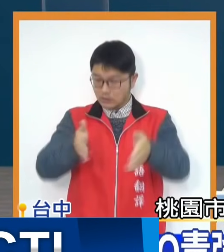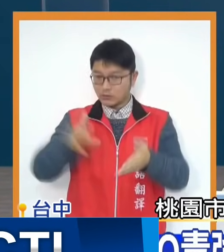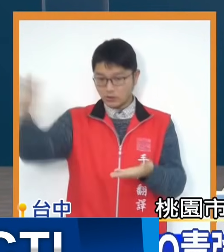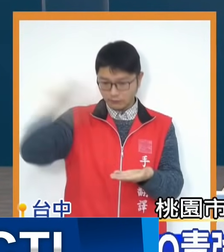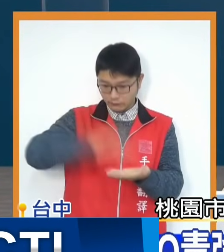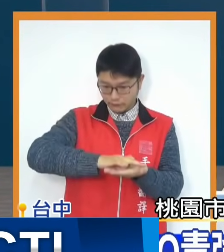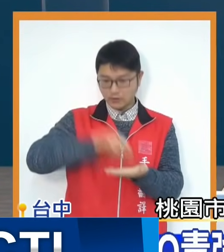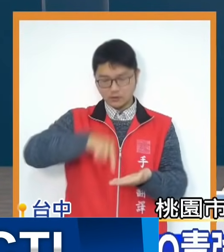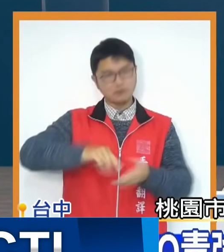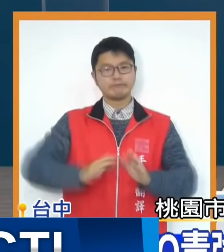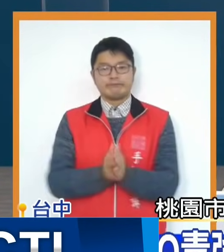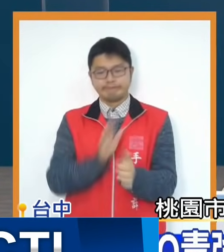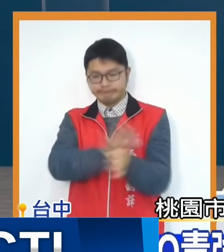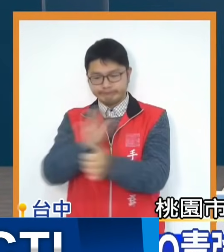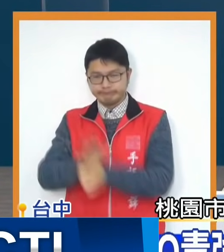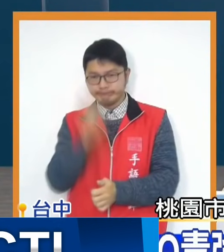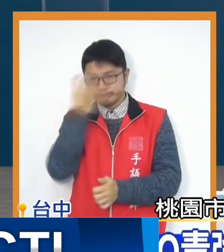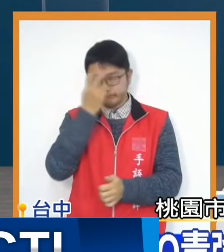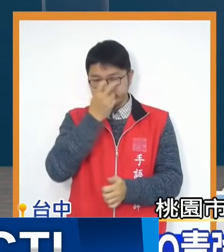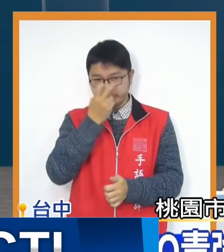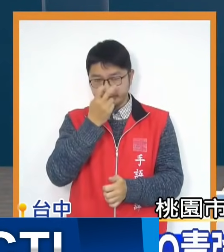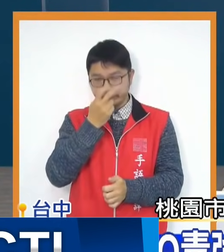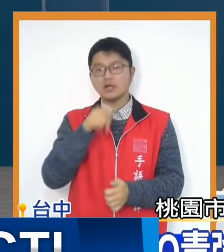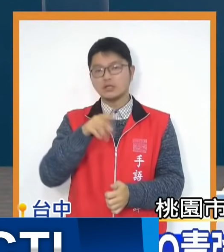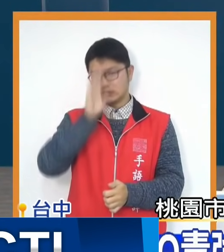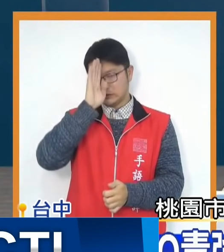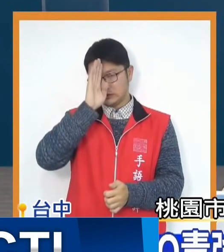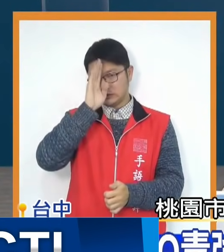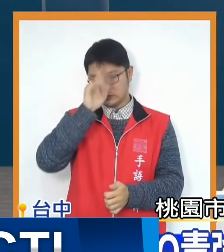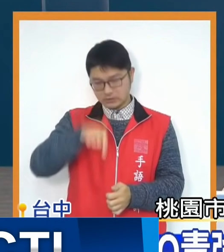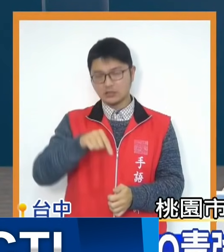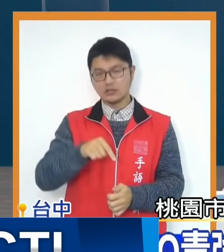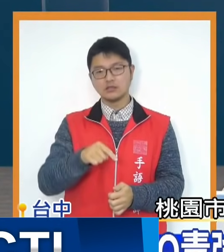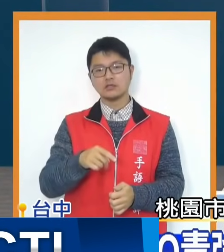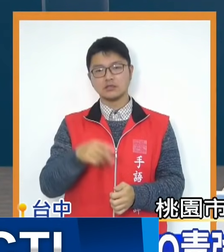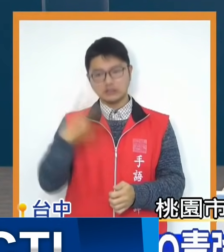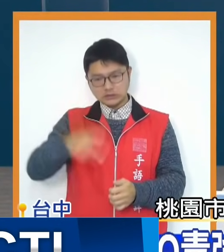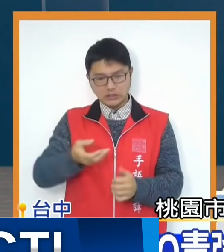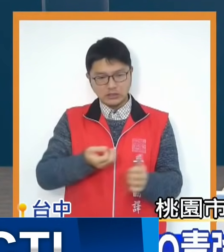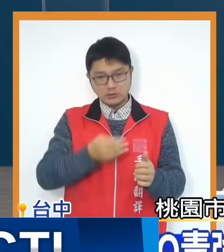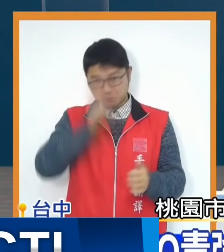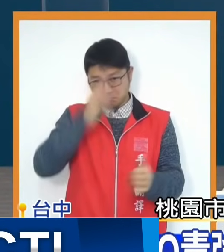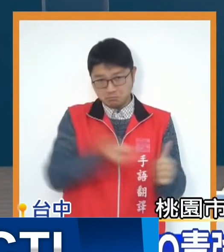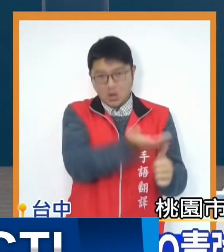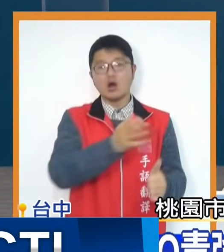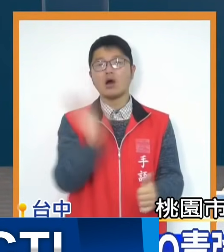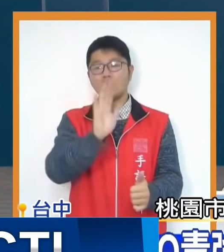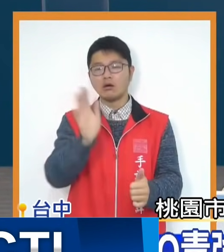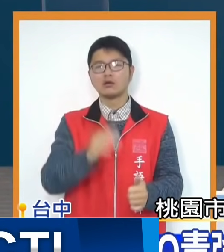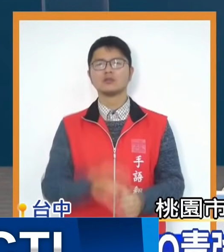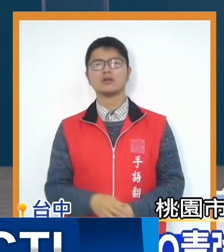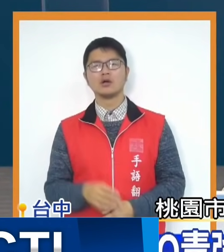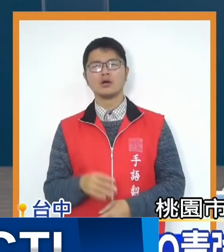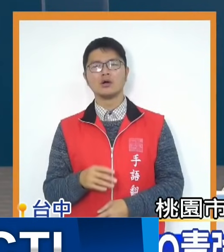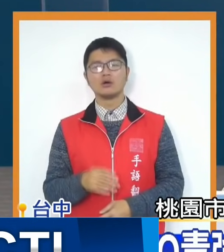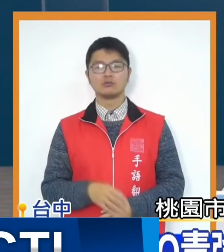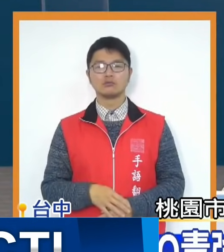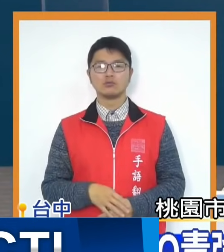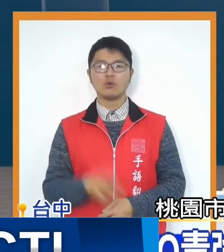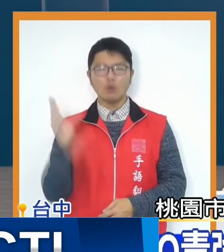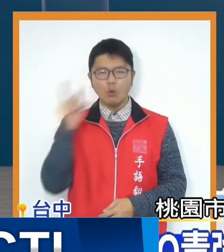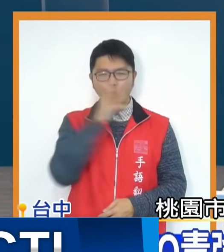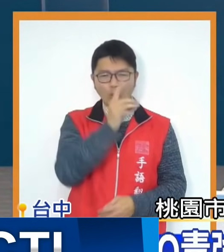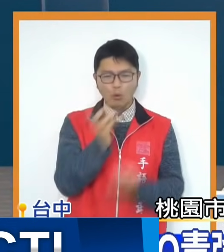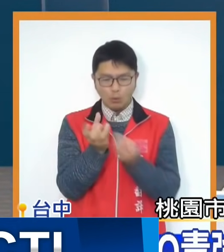式，那希望能够阻绝于境外。那不过还是有部分的个案会进到社区，会在这